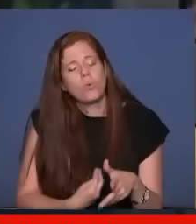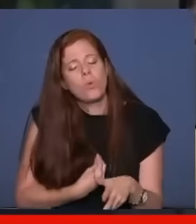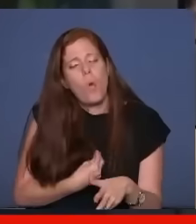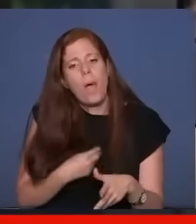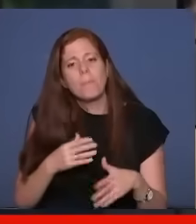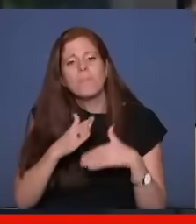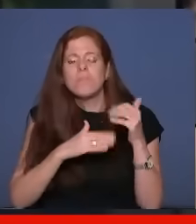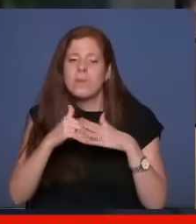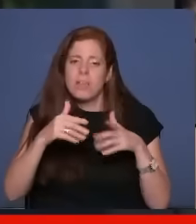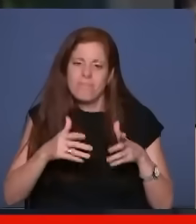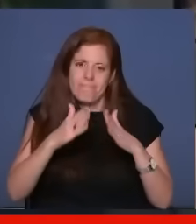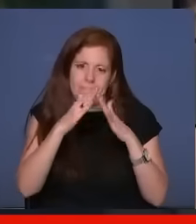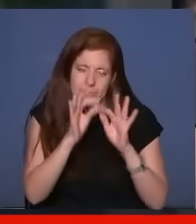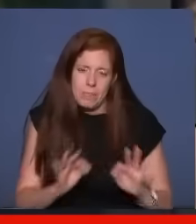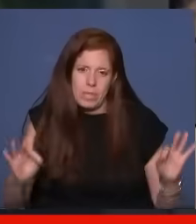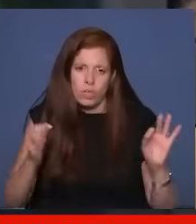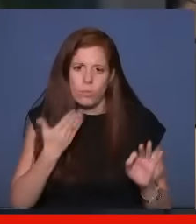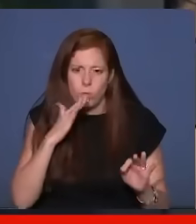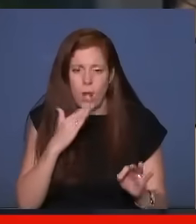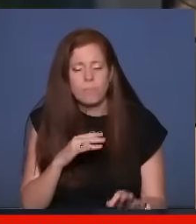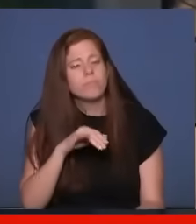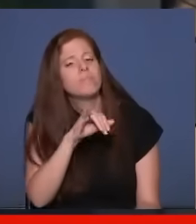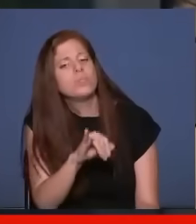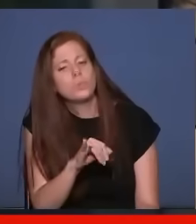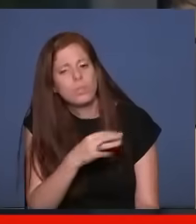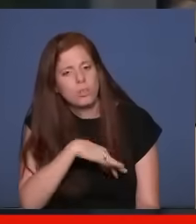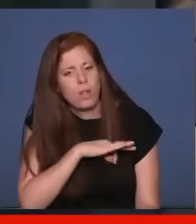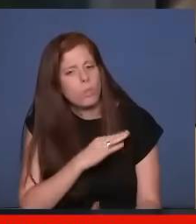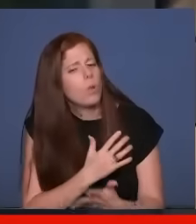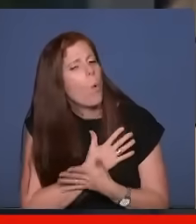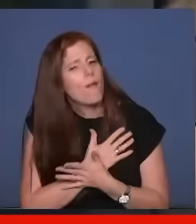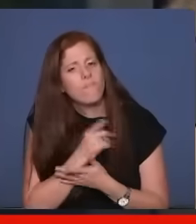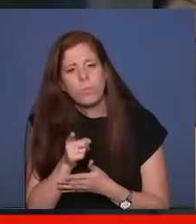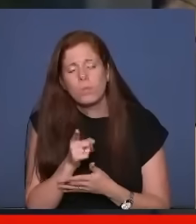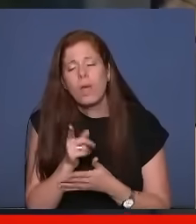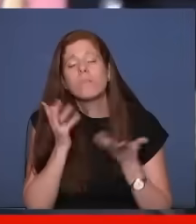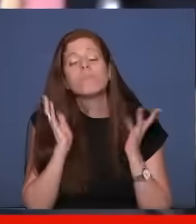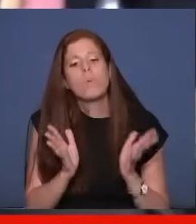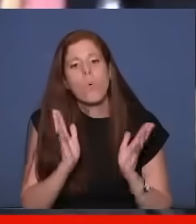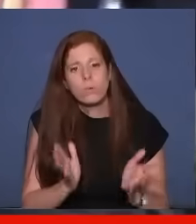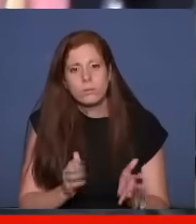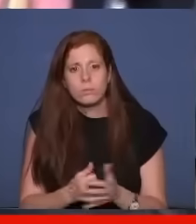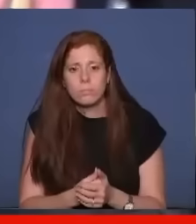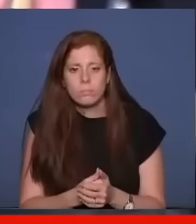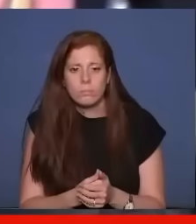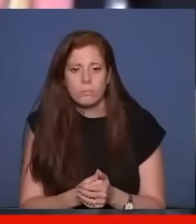יהודיק שלנו, אנחנו אוהבים אותך מאוד.